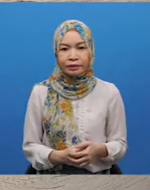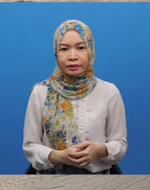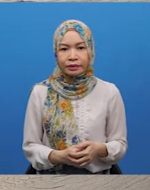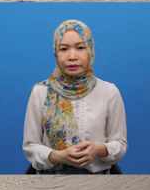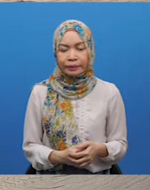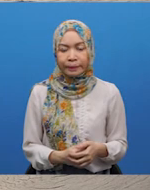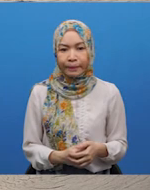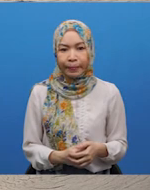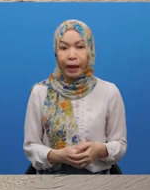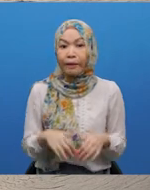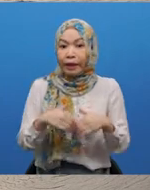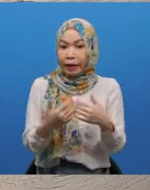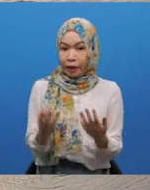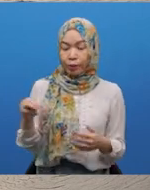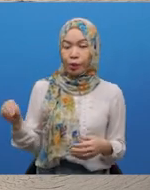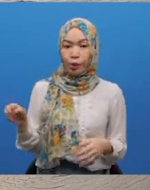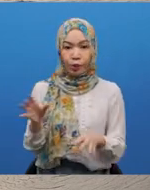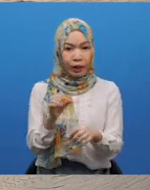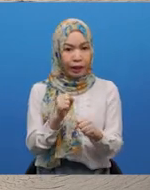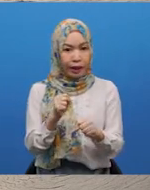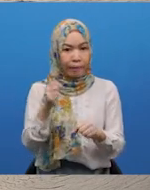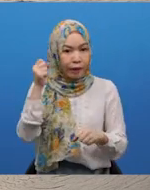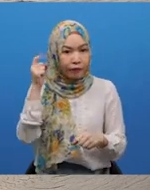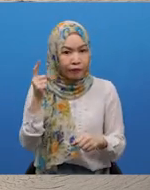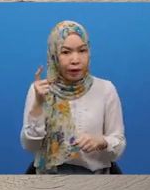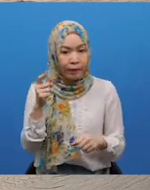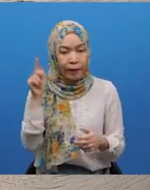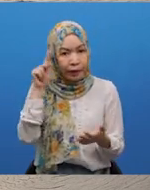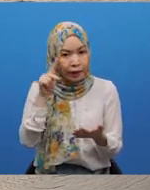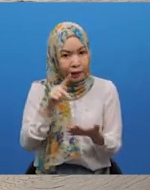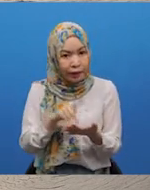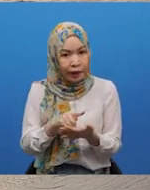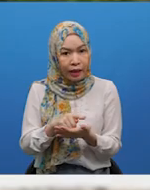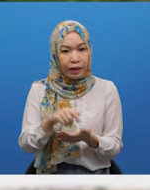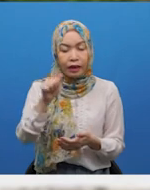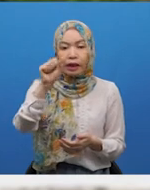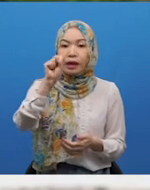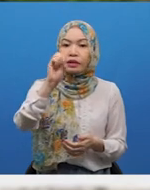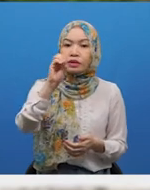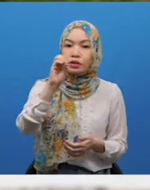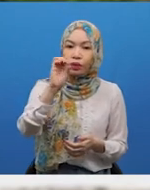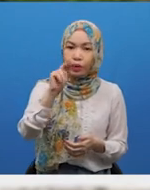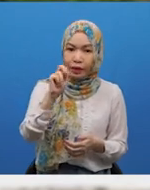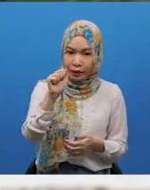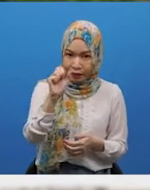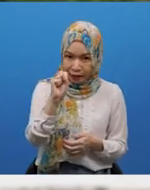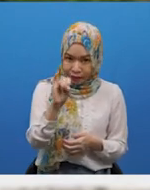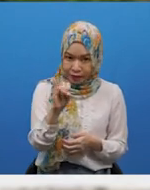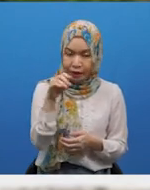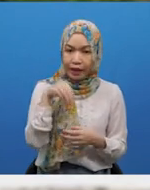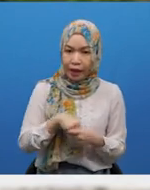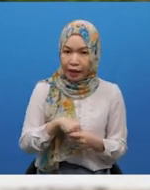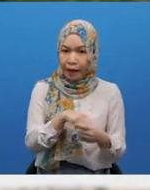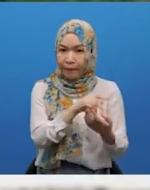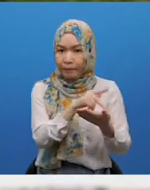Bagaimanakah murid-murid dapat mengenal pasti penggunaan asonansi dalam puisi? Ya, sudah pasti